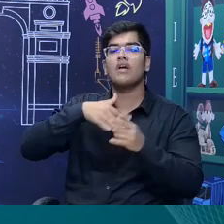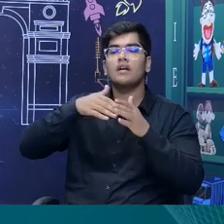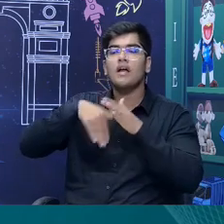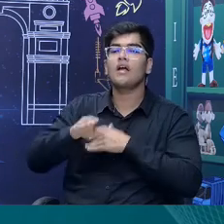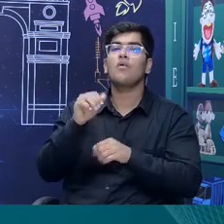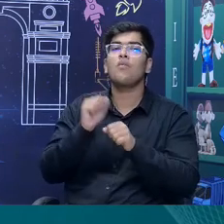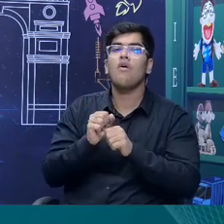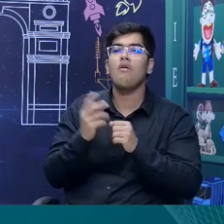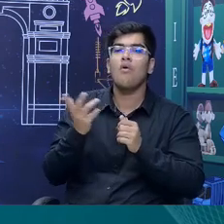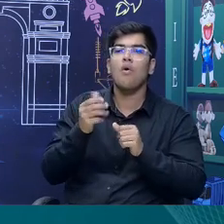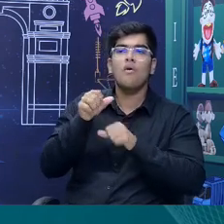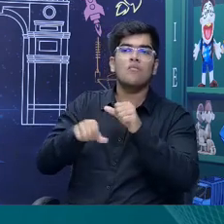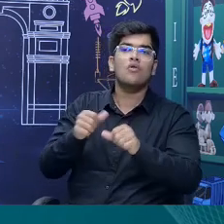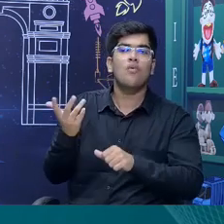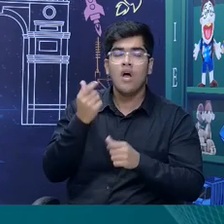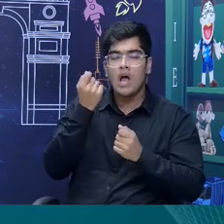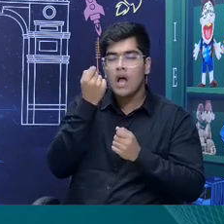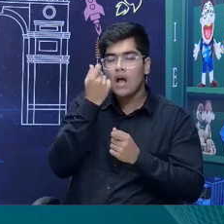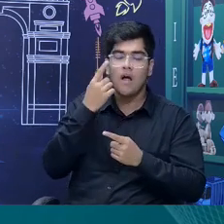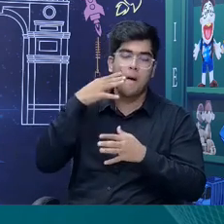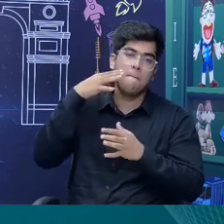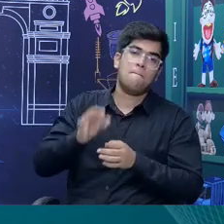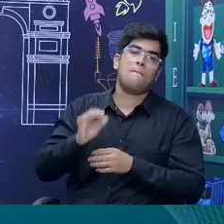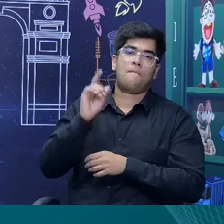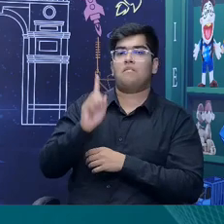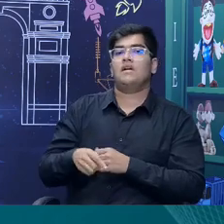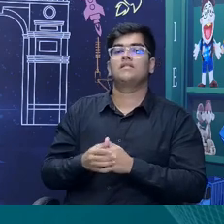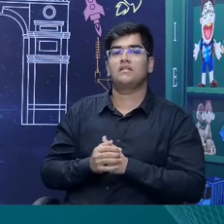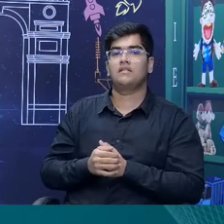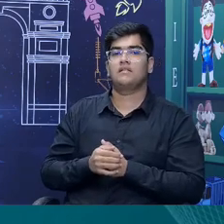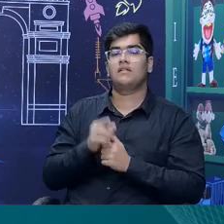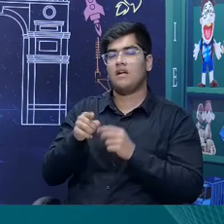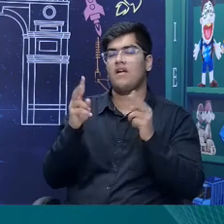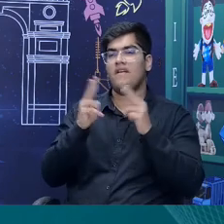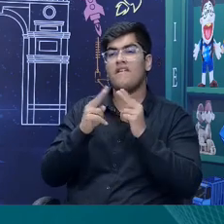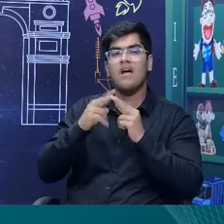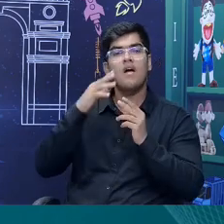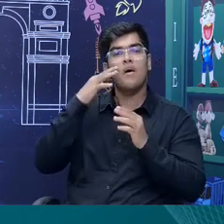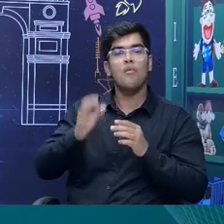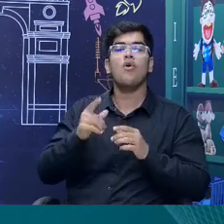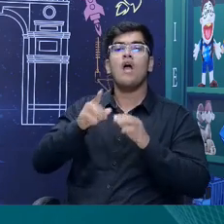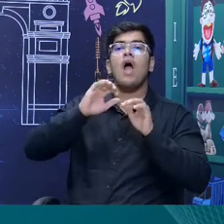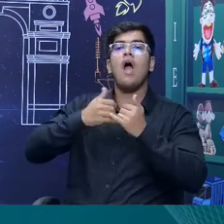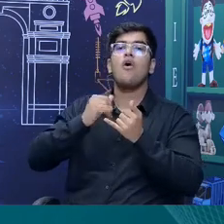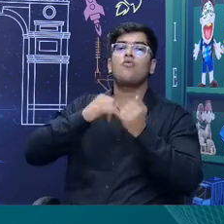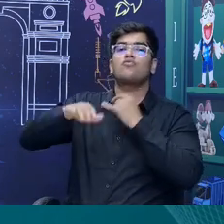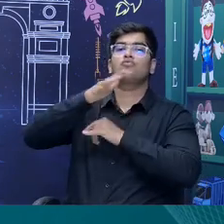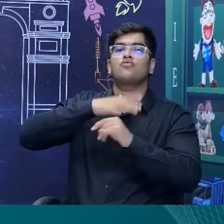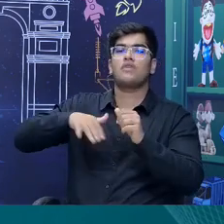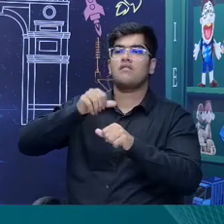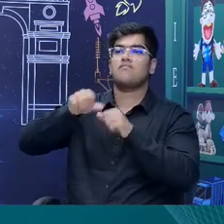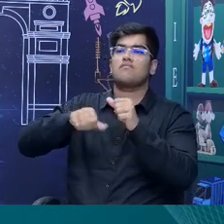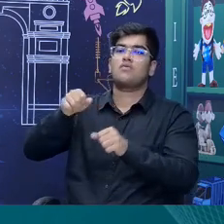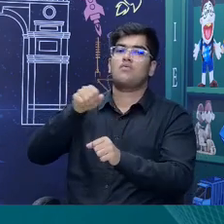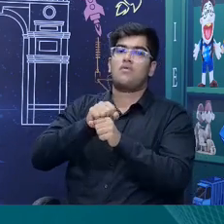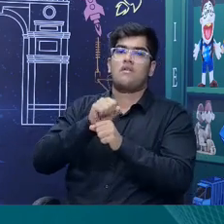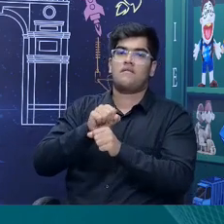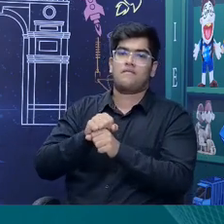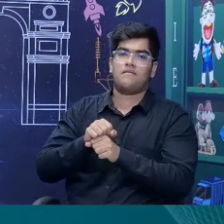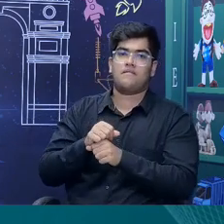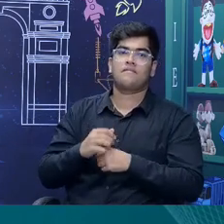की हम इस चैप्टर की बात करते हैं आईटी इसे वेरी इंपॉर्टेंट की हो बिल डी सोसाइटी फंक्शन डेमोग्राफी